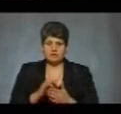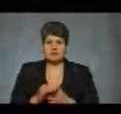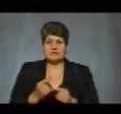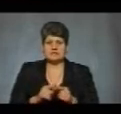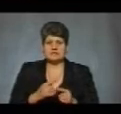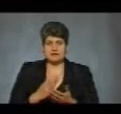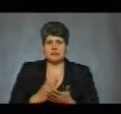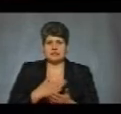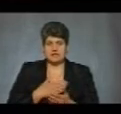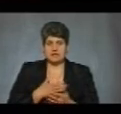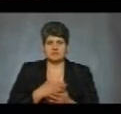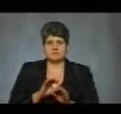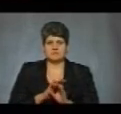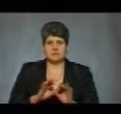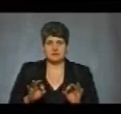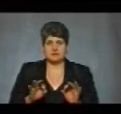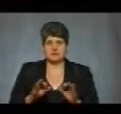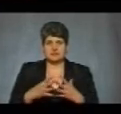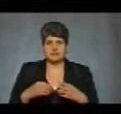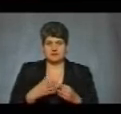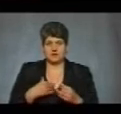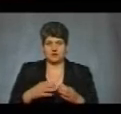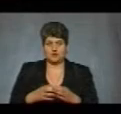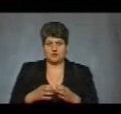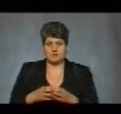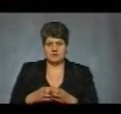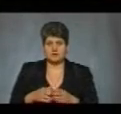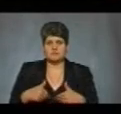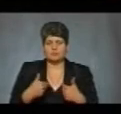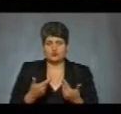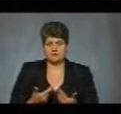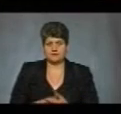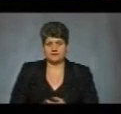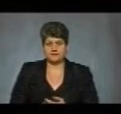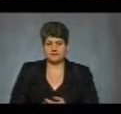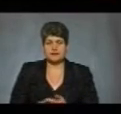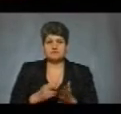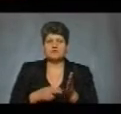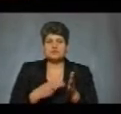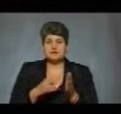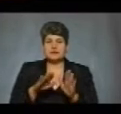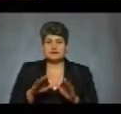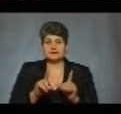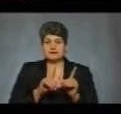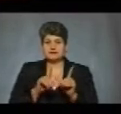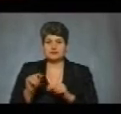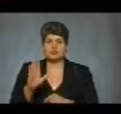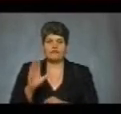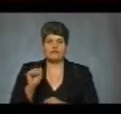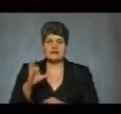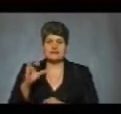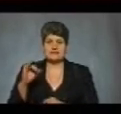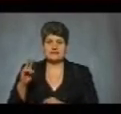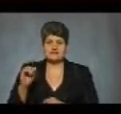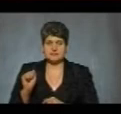наші зразкові сім'ї нашої громади, які відгукнулися на ці пропозиції. Із залізничного вокзалу діти вирушають до Васильківців. За